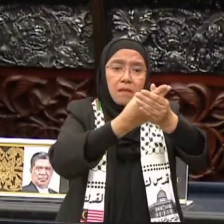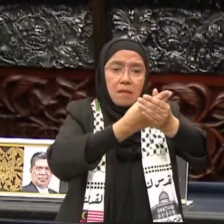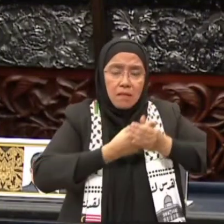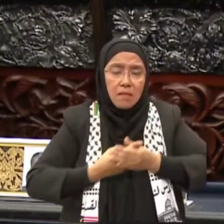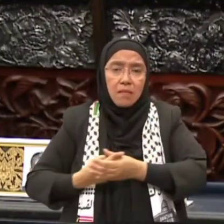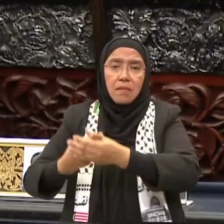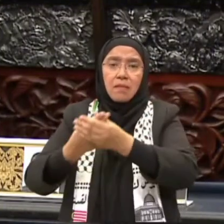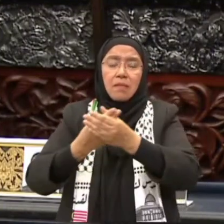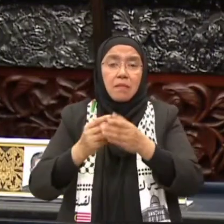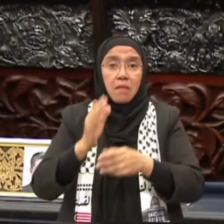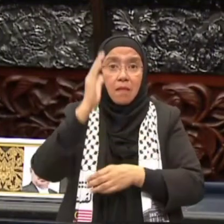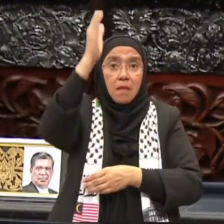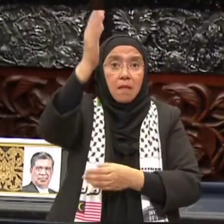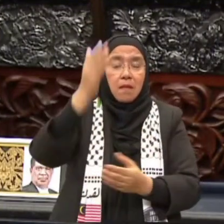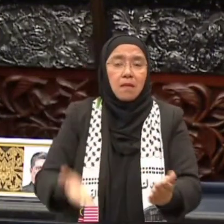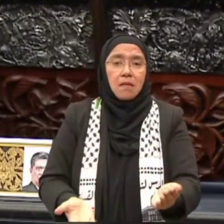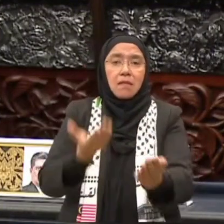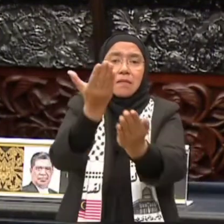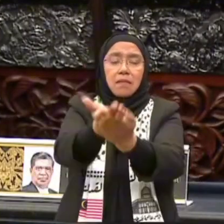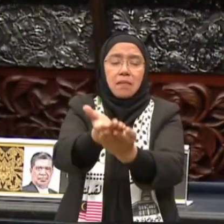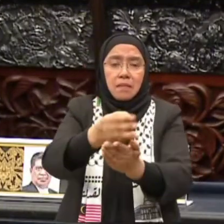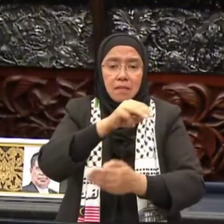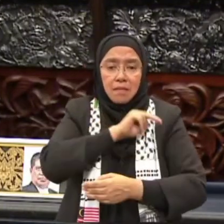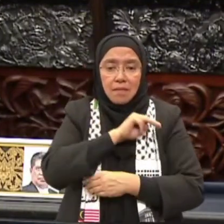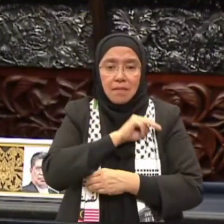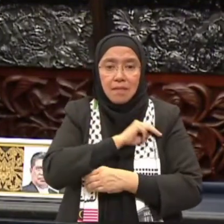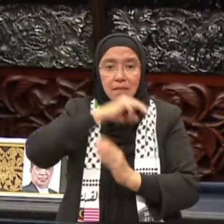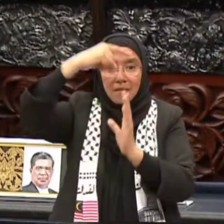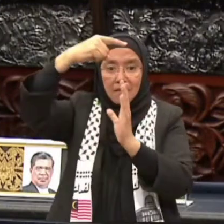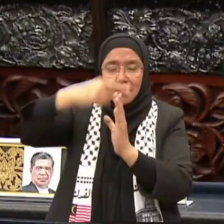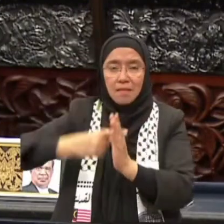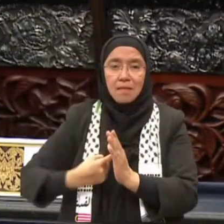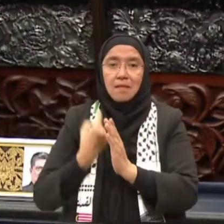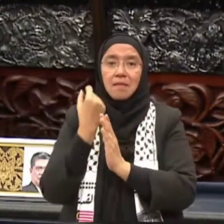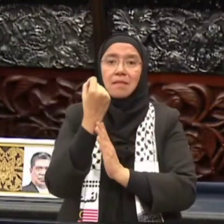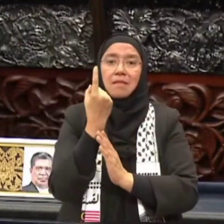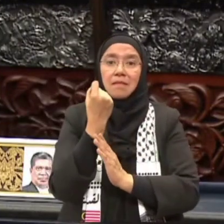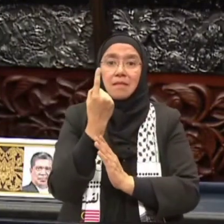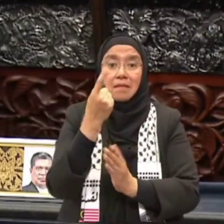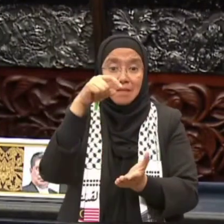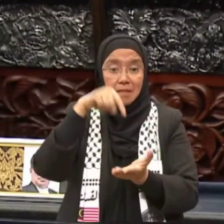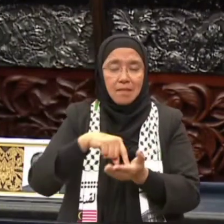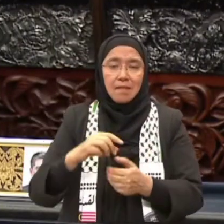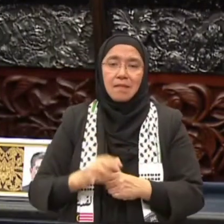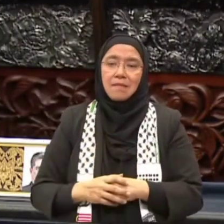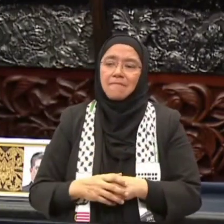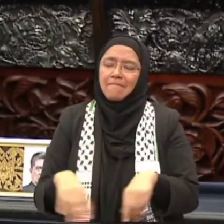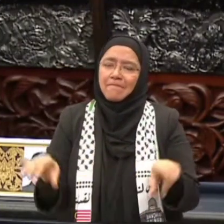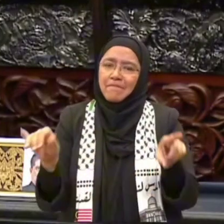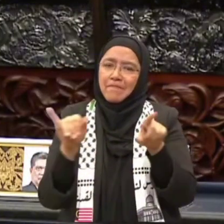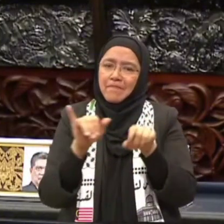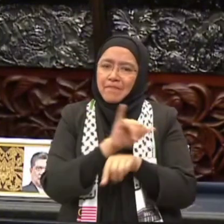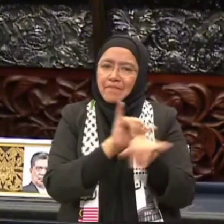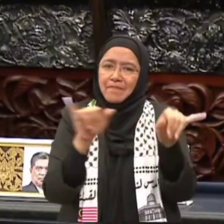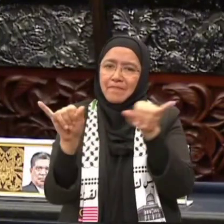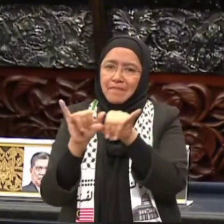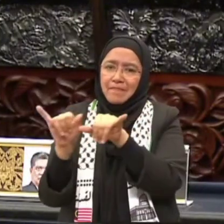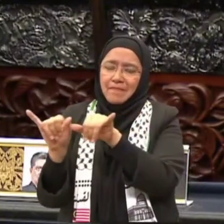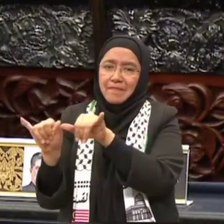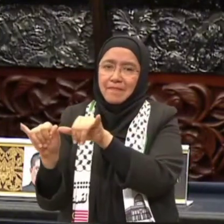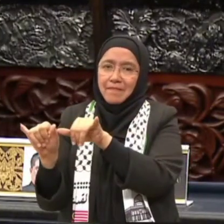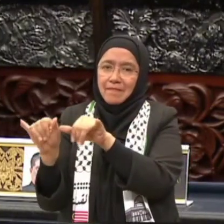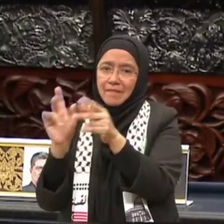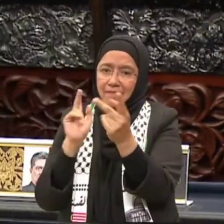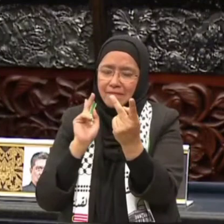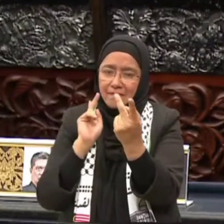pertimbangan Jemaah Menteri dalam bulan November ini. Bersesuaian dengan jadual pelaksanaan penyasaran semula